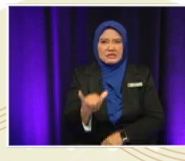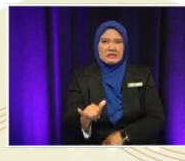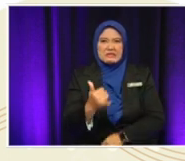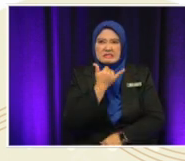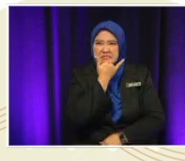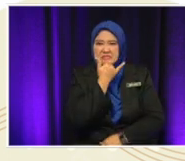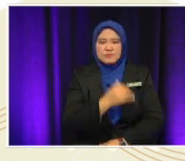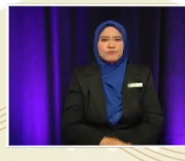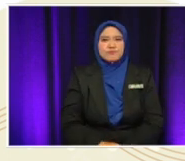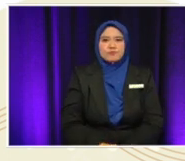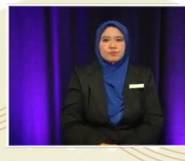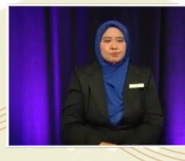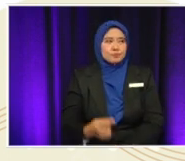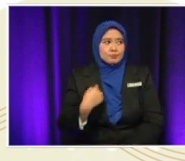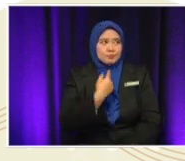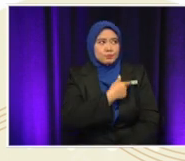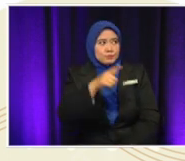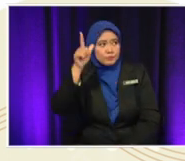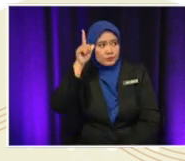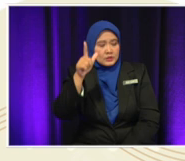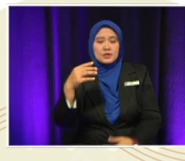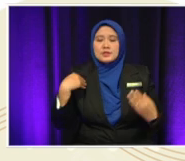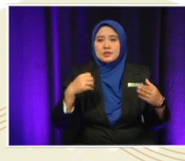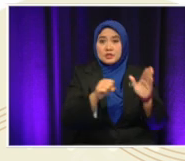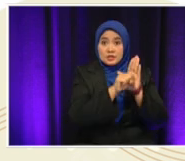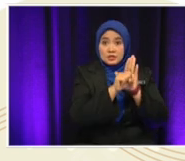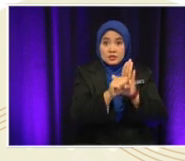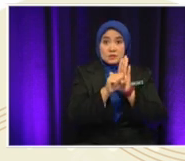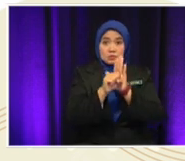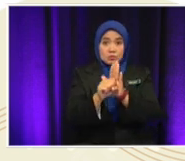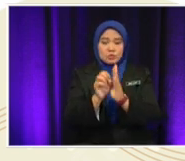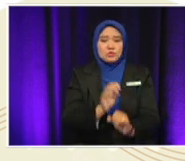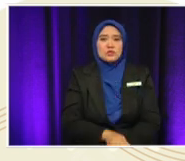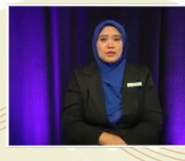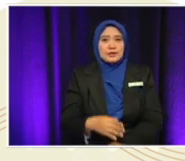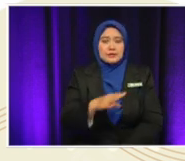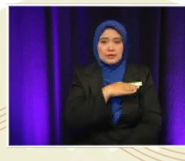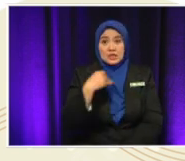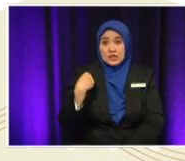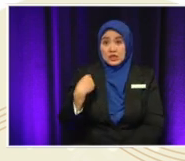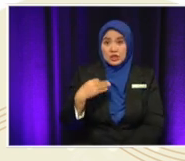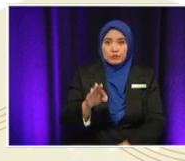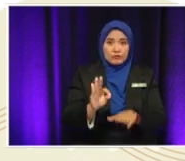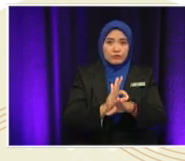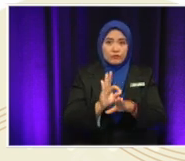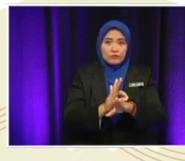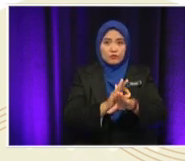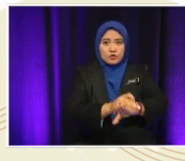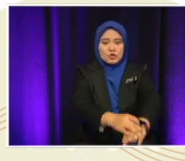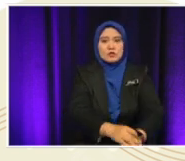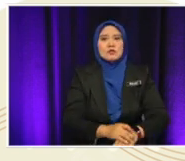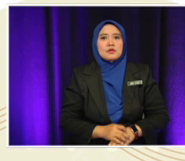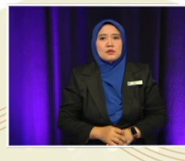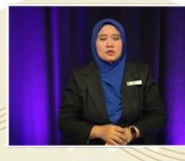jadi simbol-simbol ada empat simbol di situ kondisi yang utama merekam subjek supaya